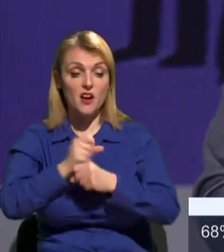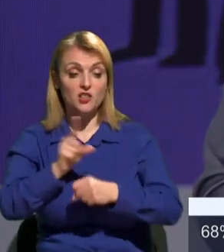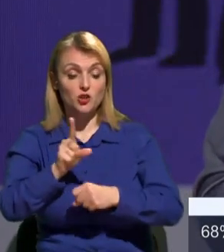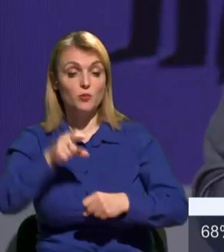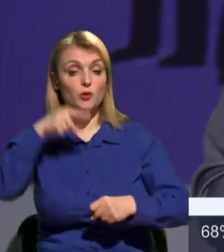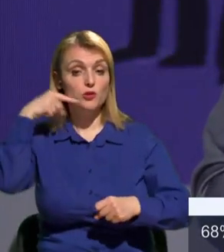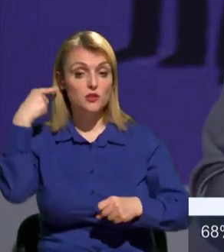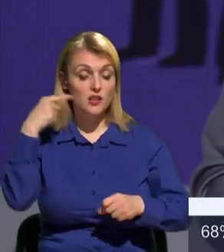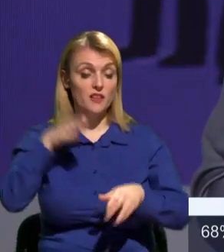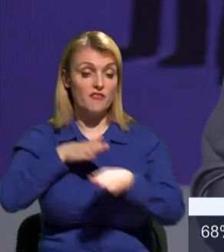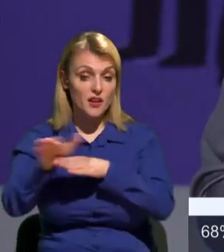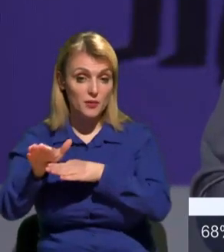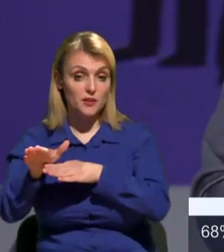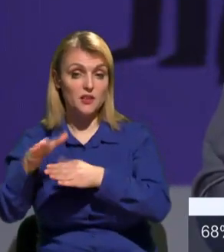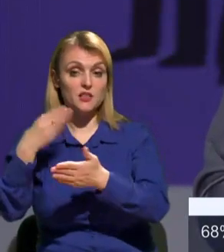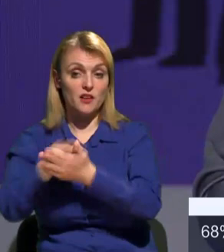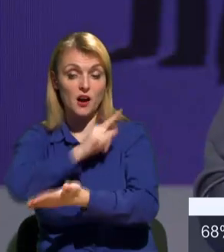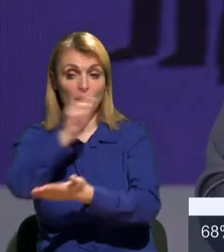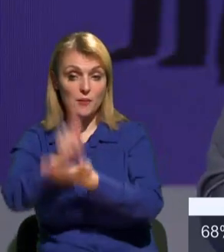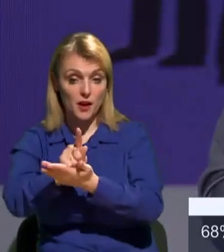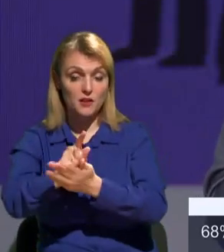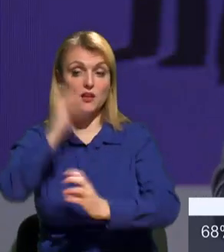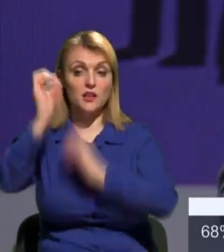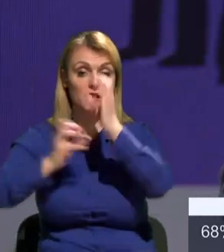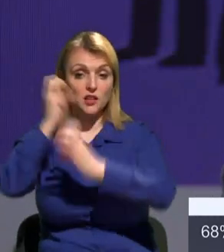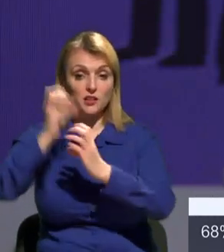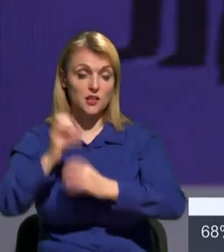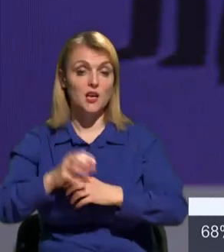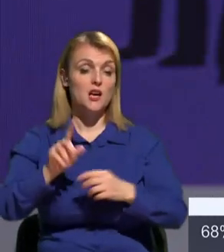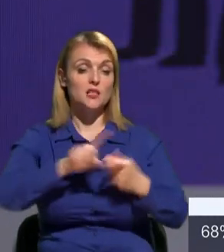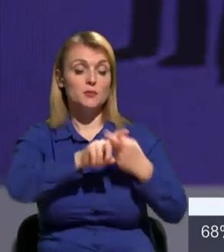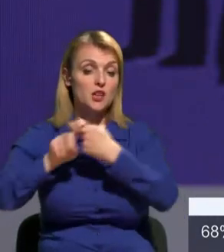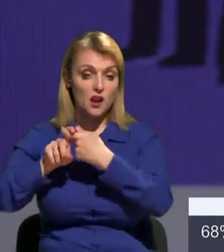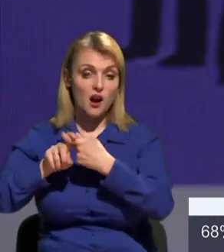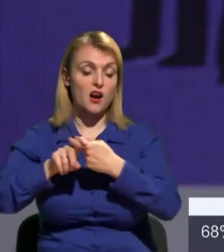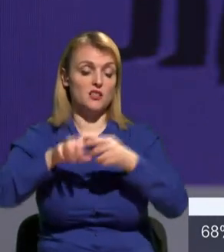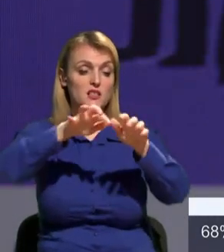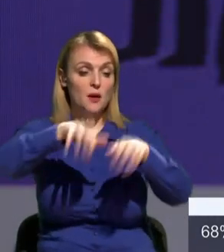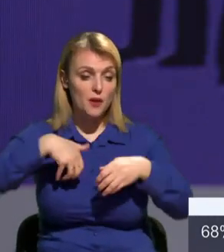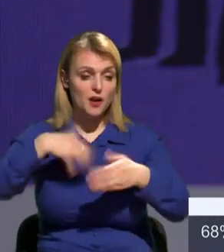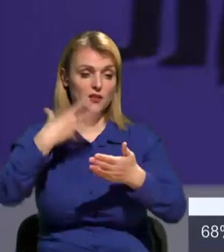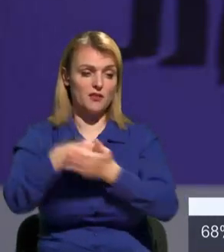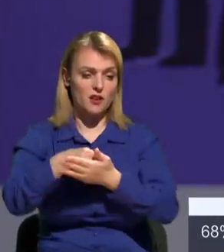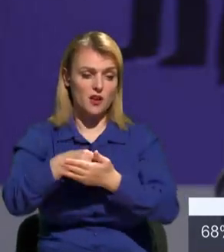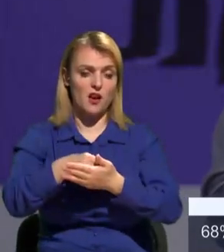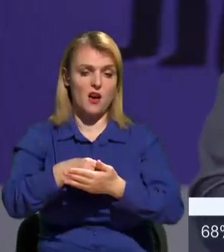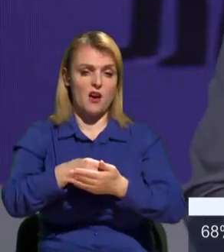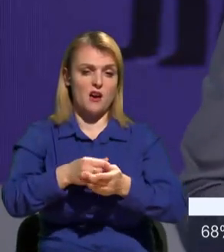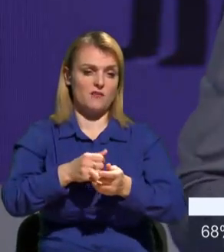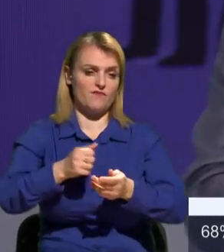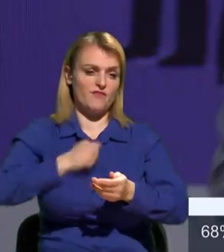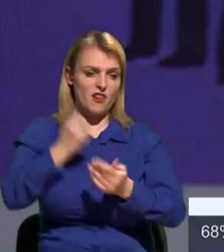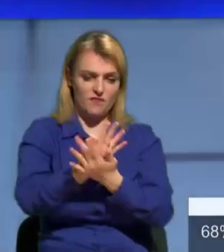Rusă să-și realizeze angajamentele internaționale, în special legate de retragerea munițiilor de la